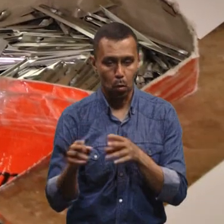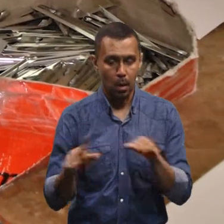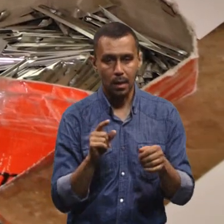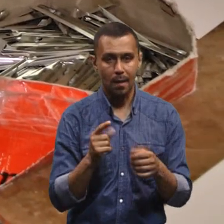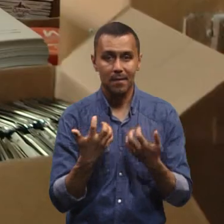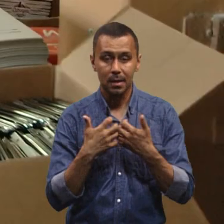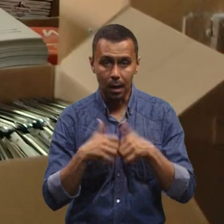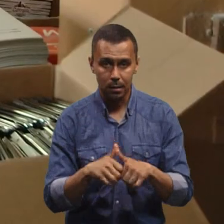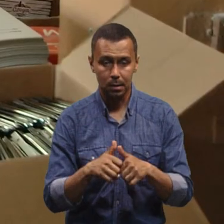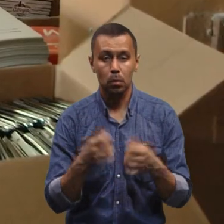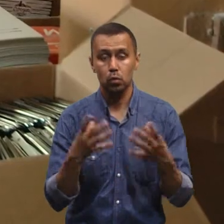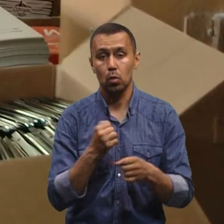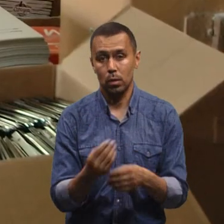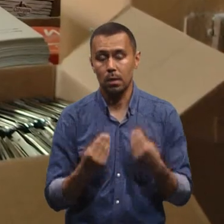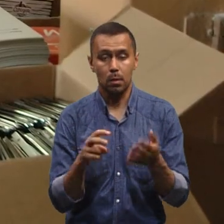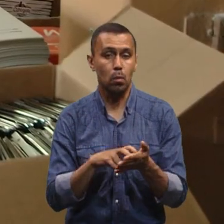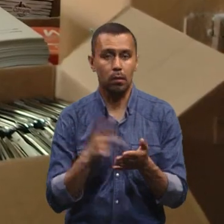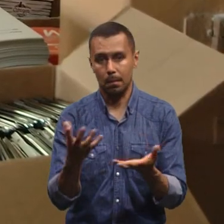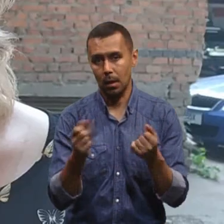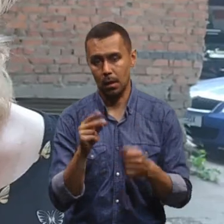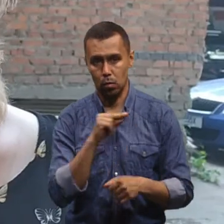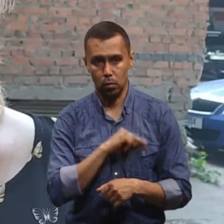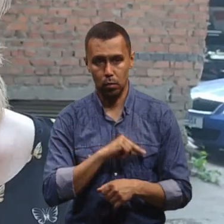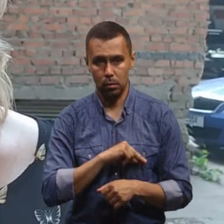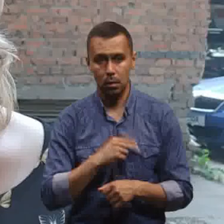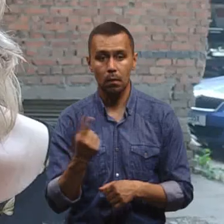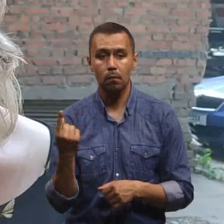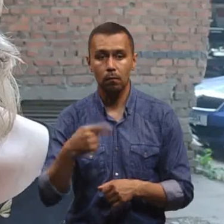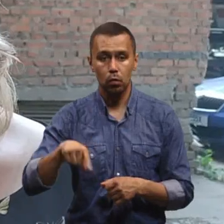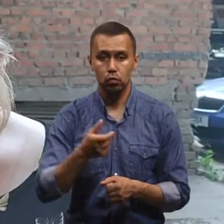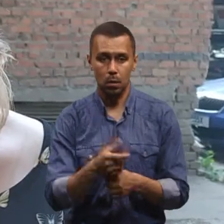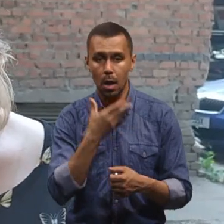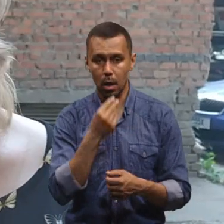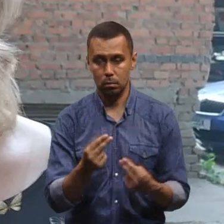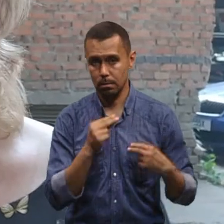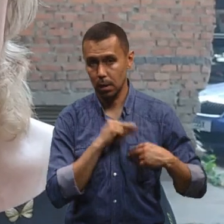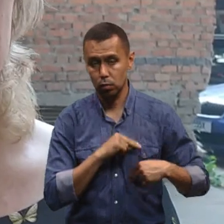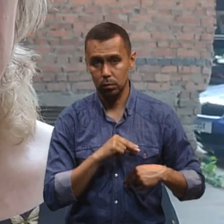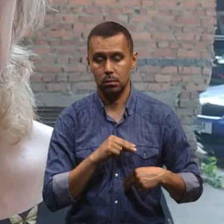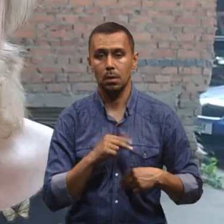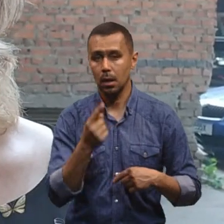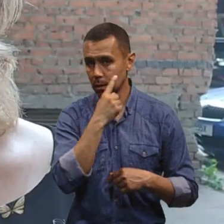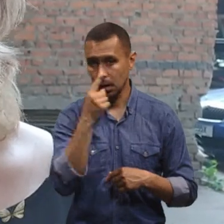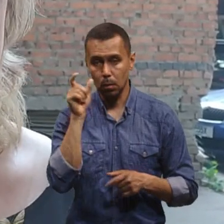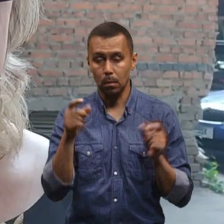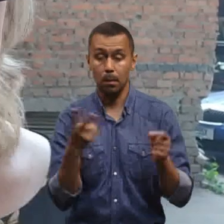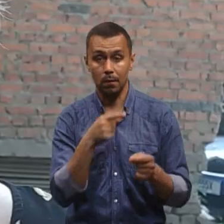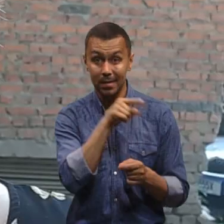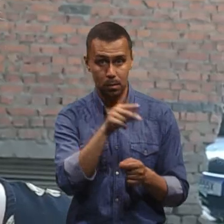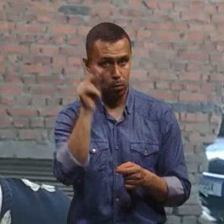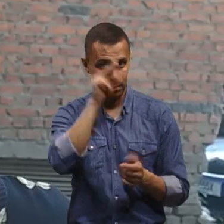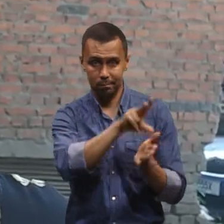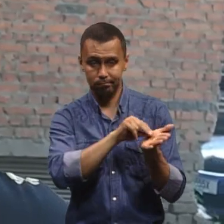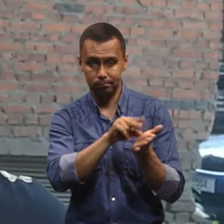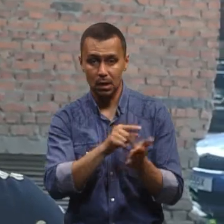верстаті чи конвеєрі. Просто роботодавці бояться їх брати на роботу. Вони дуже гарно працюють, і зрячим людям треба повчитися в них.